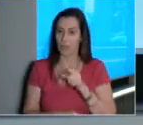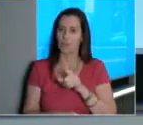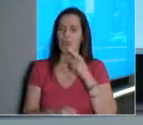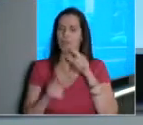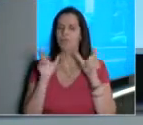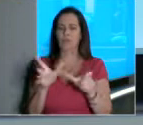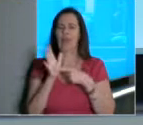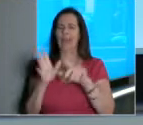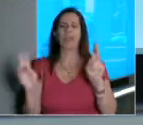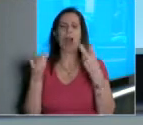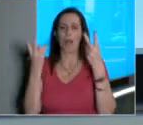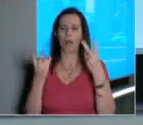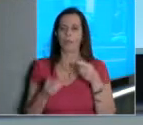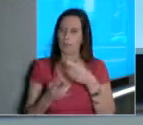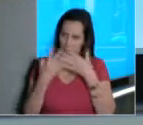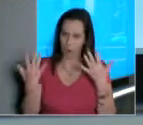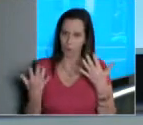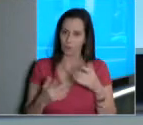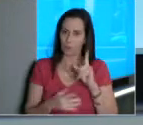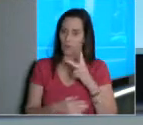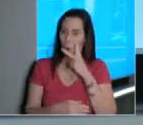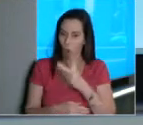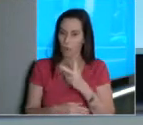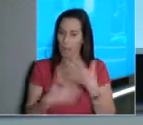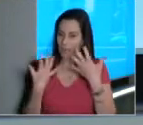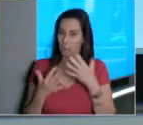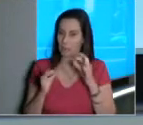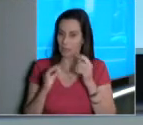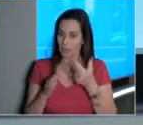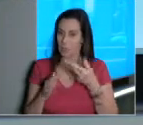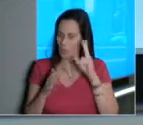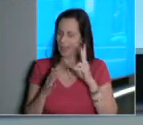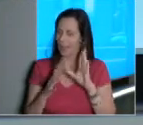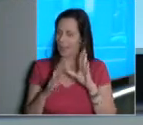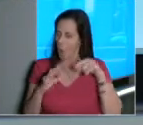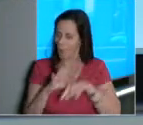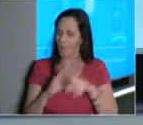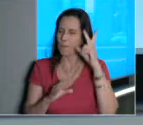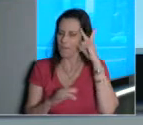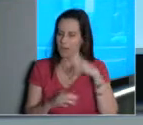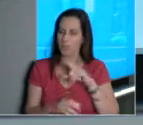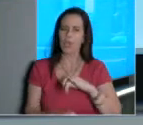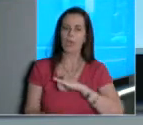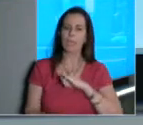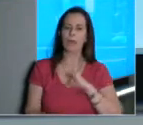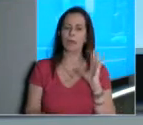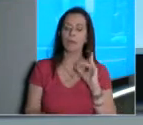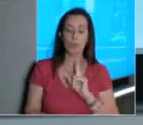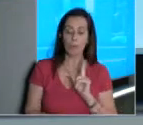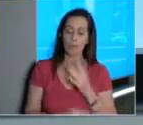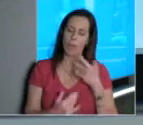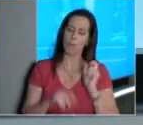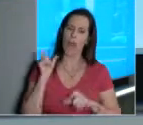שמו בפרונט, זה הכי קל, זה ברור. אבל כשמסתכלים על הסיפור הזה בצורה קצת יותר גדולה, מבינים שזה אינטרס צר של